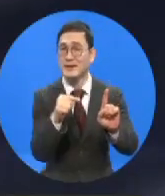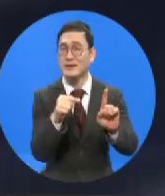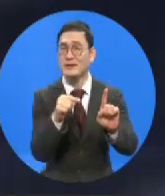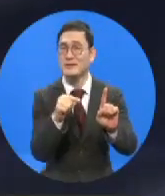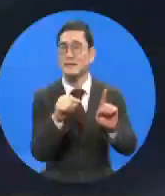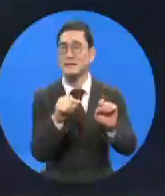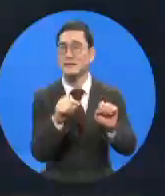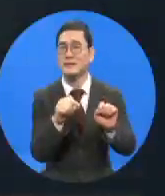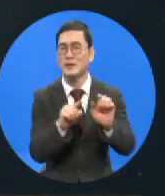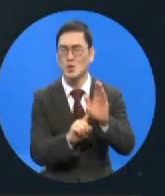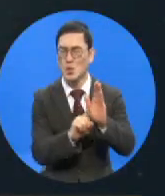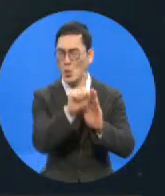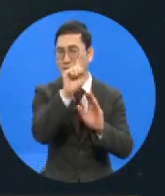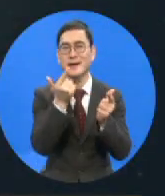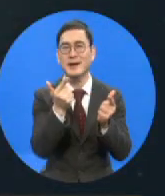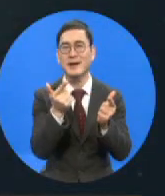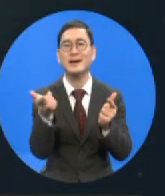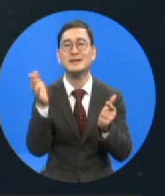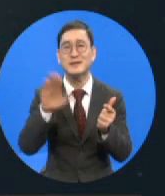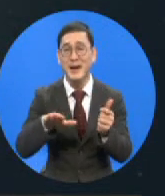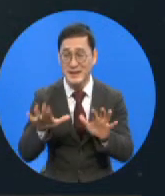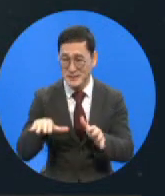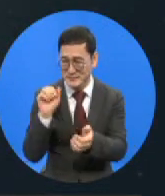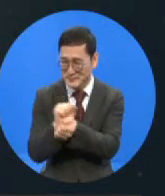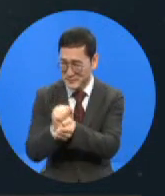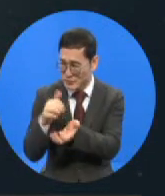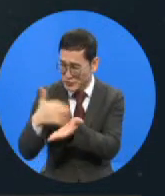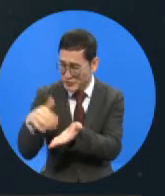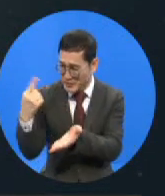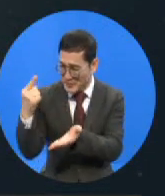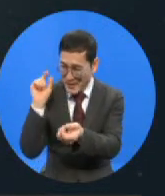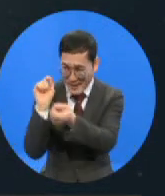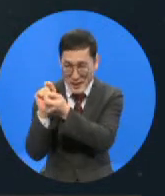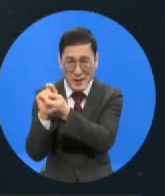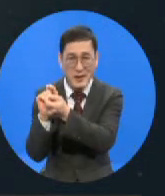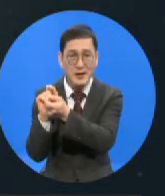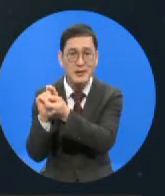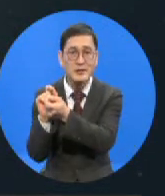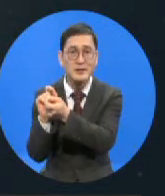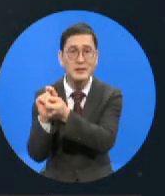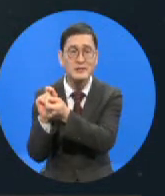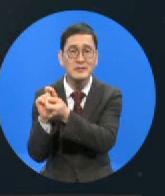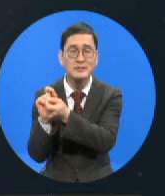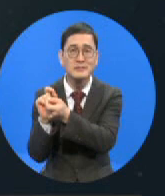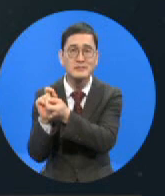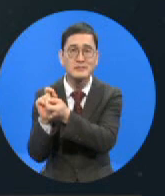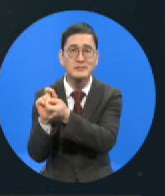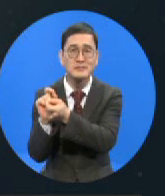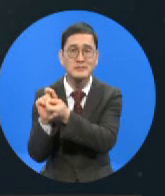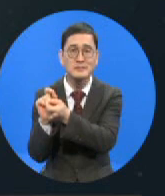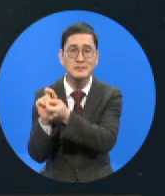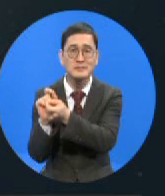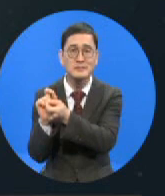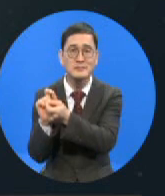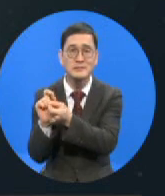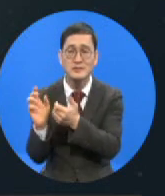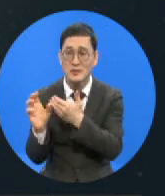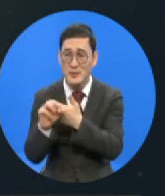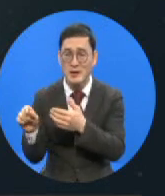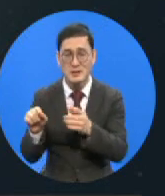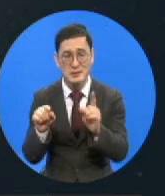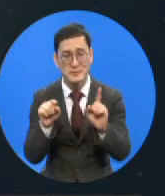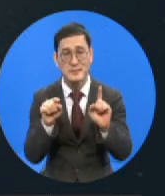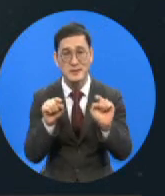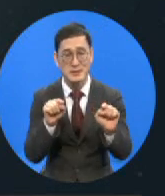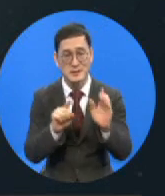지금 현재 상황이 1000명 가까이 나오는 상황에서 이 세대기가 지나가면은 1.28배 늘어난다 그러면은 1200명 나올 수